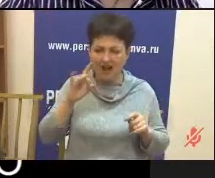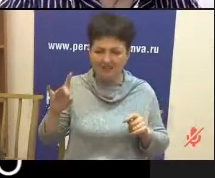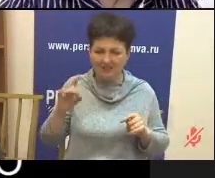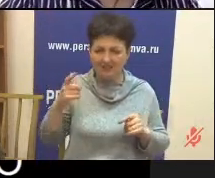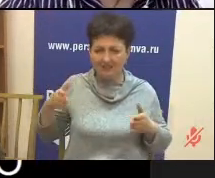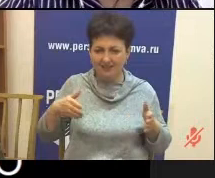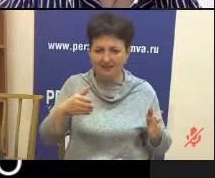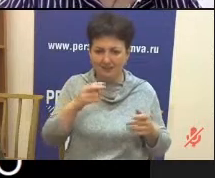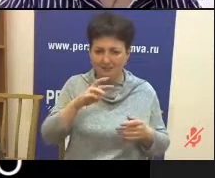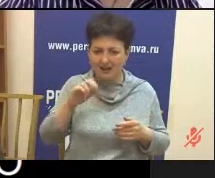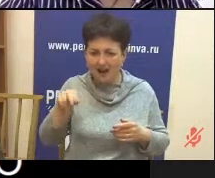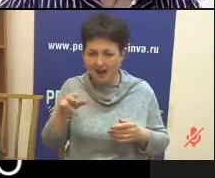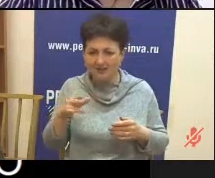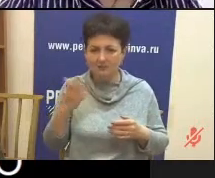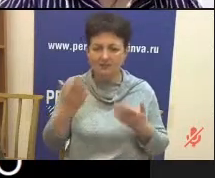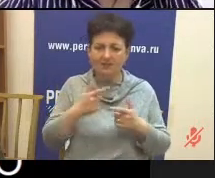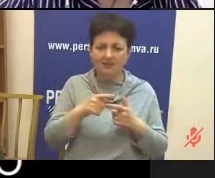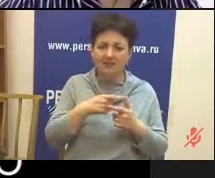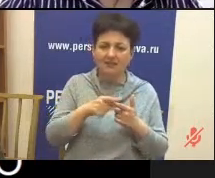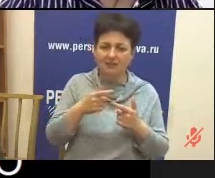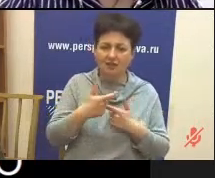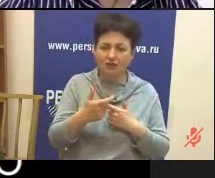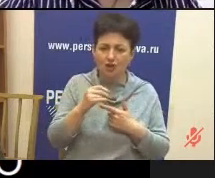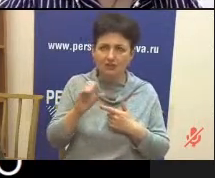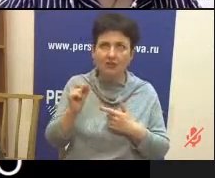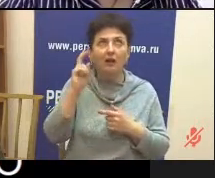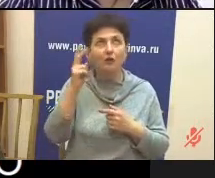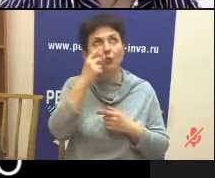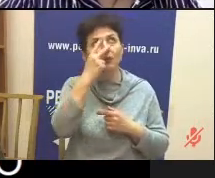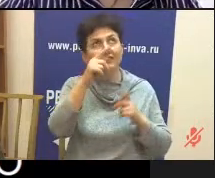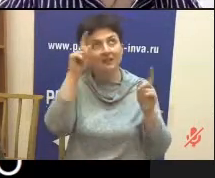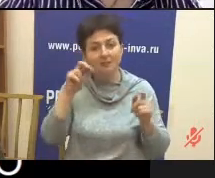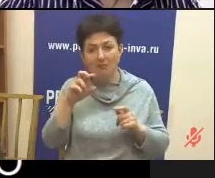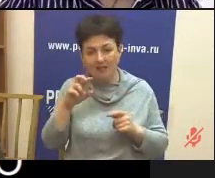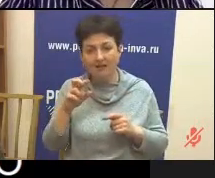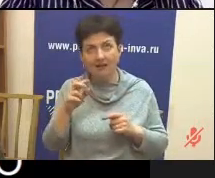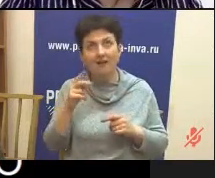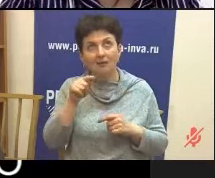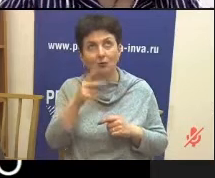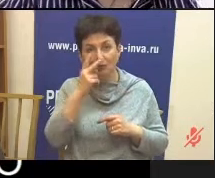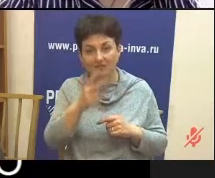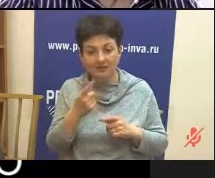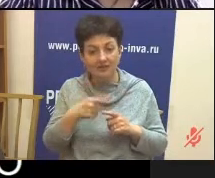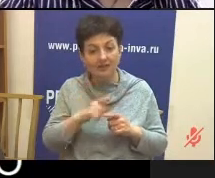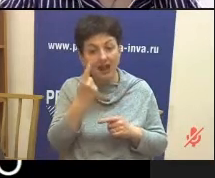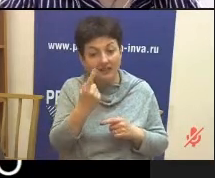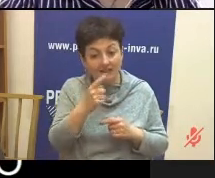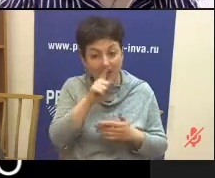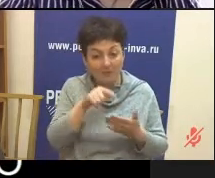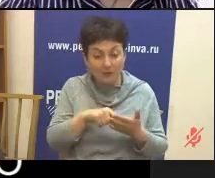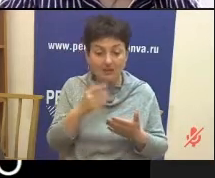какой-то огромный баннер над МКАДом или там над другим каким-то шоссе и думаем, вот кто увидит, тот